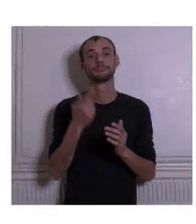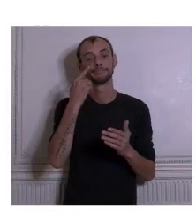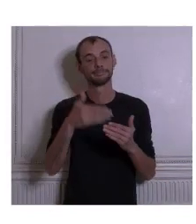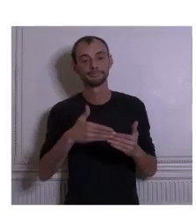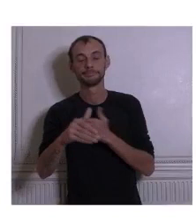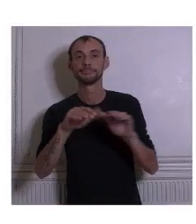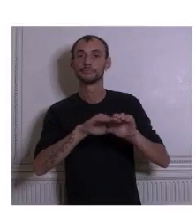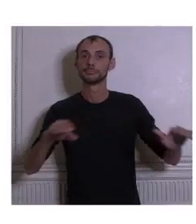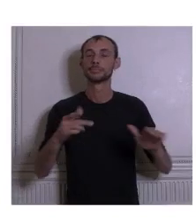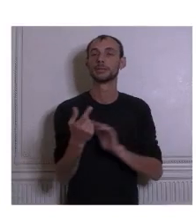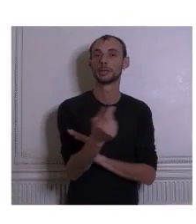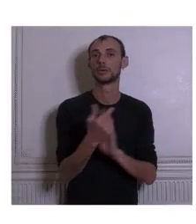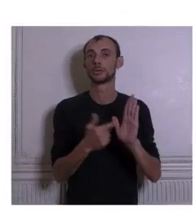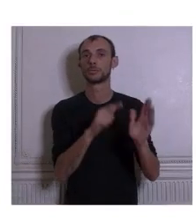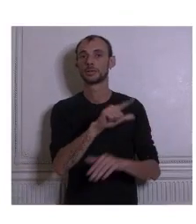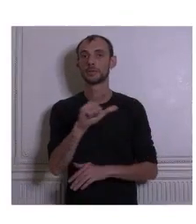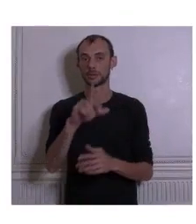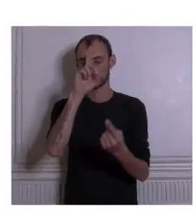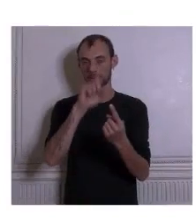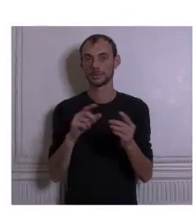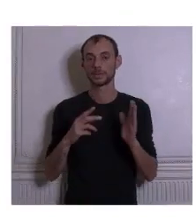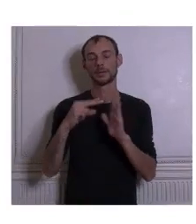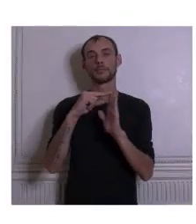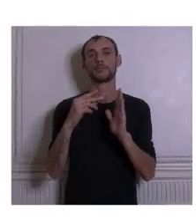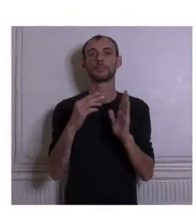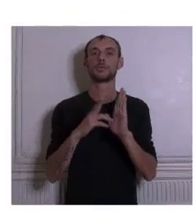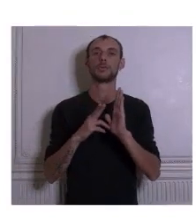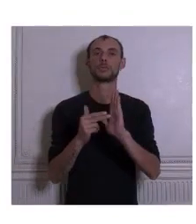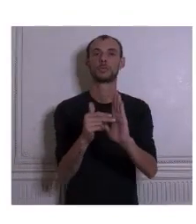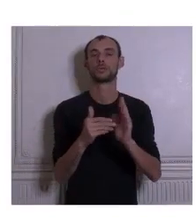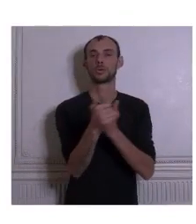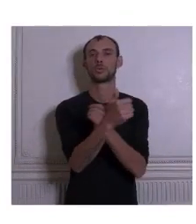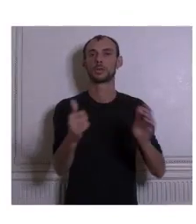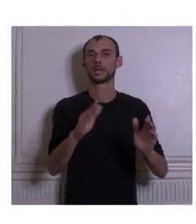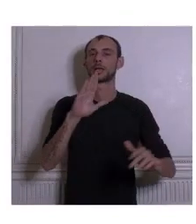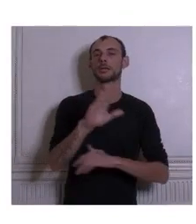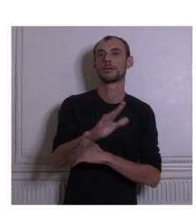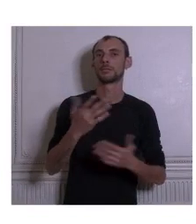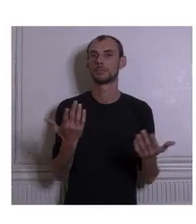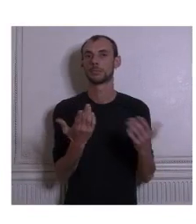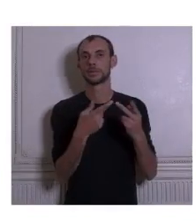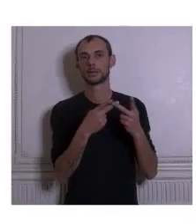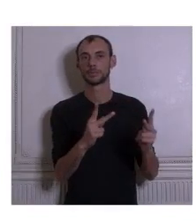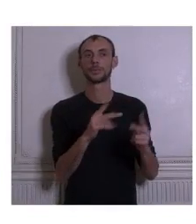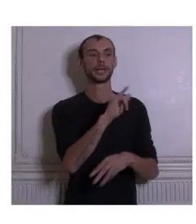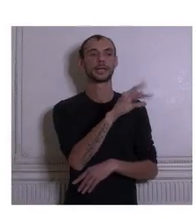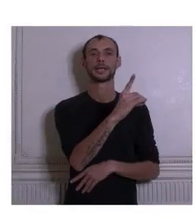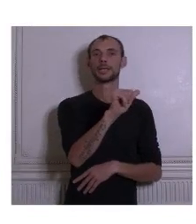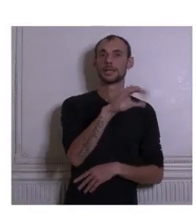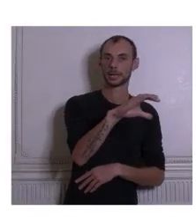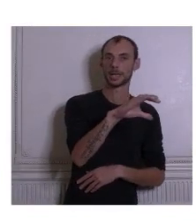d'Aquitanis. Avec une pensée cette fois-ci pour un de mes prédécesseurs, Gérard Castanira, qui avait donc signé ce